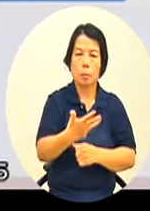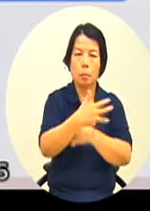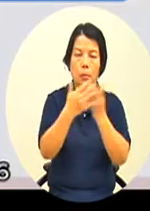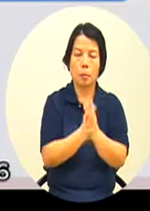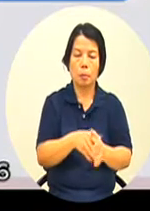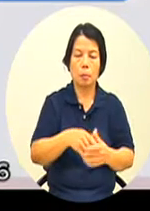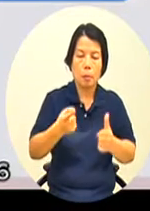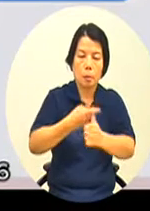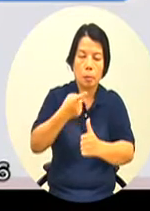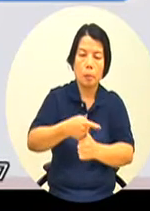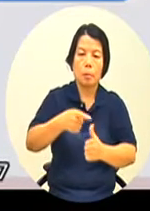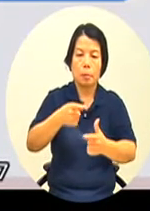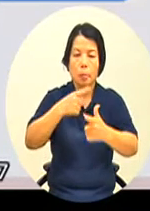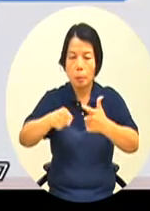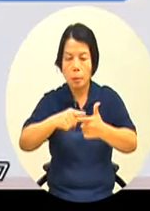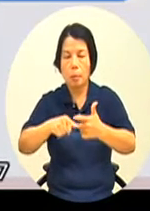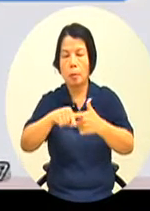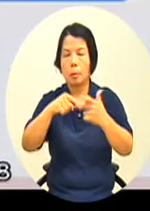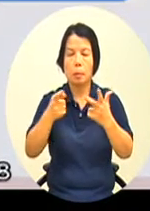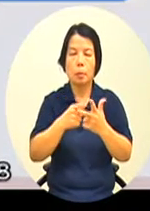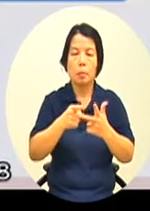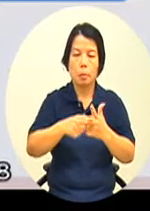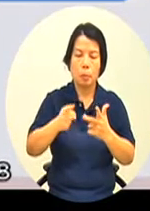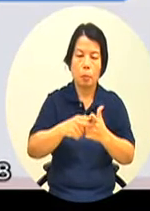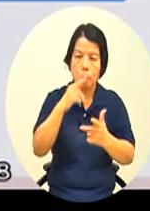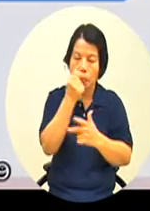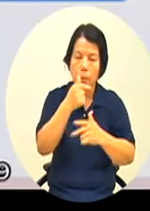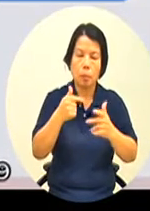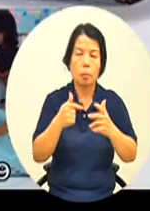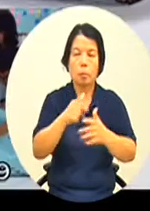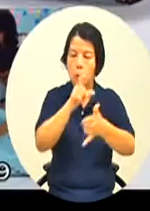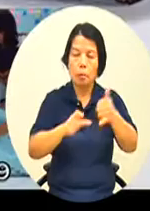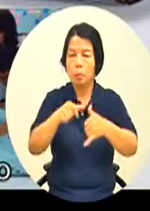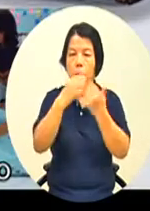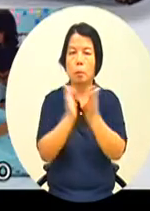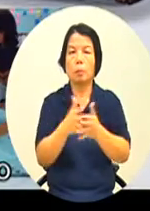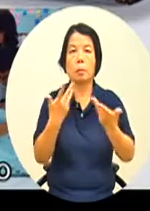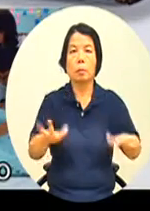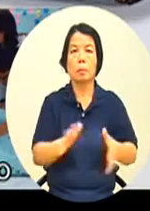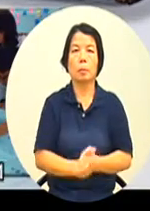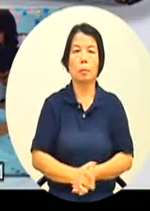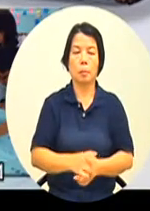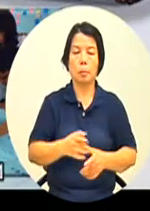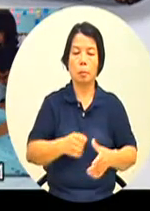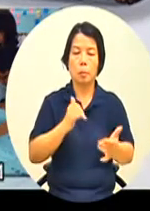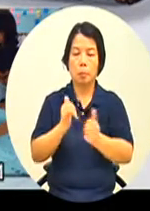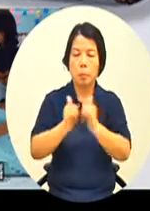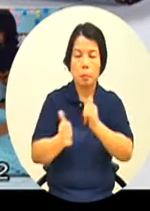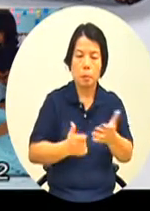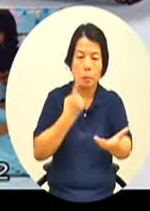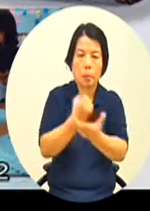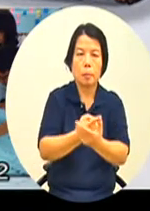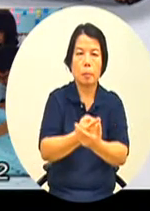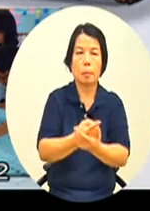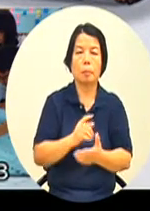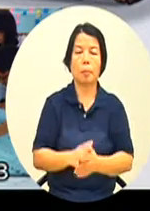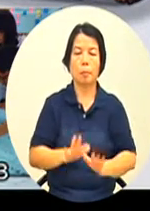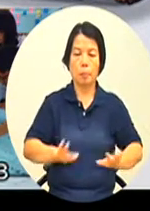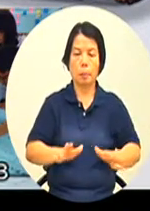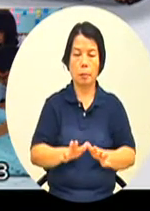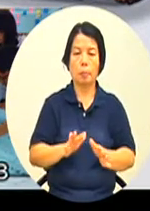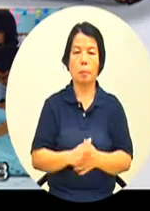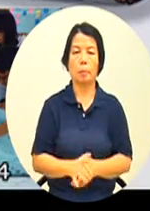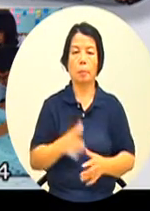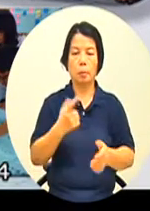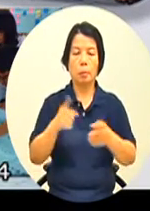奖22案，乙等奖31案，佳作奖12案。在公民参与方面，今年本会在